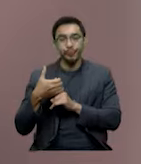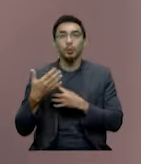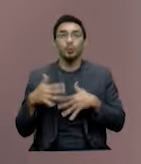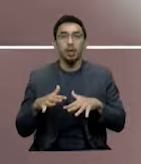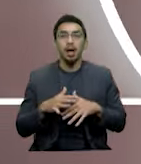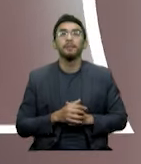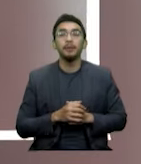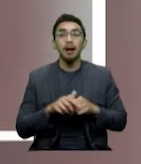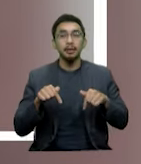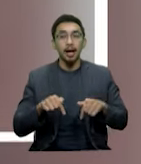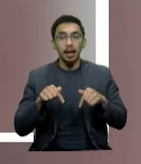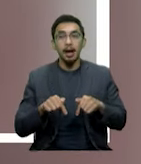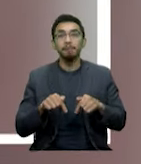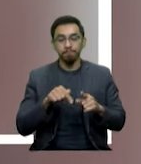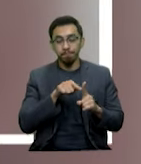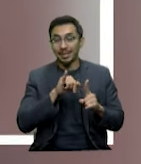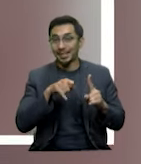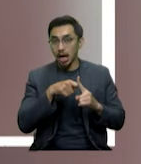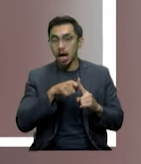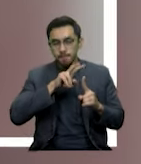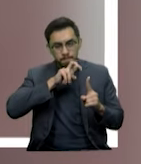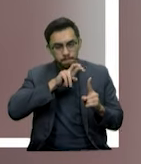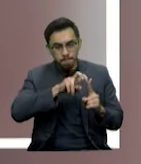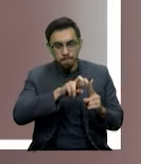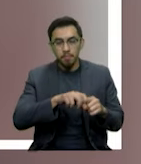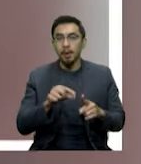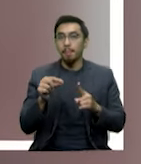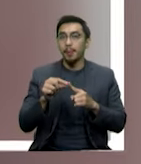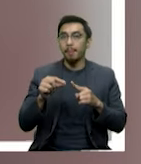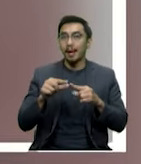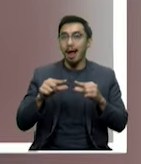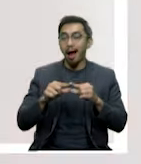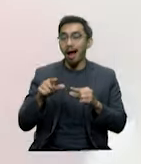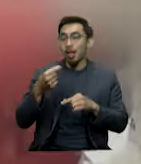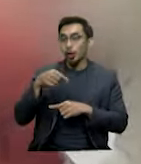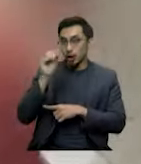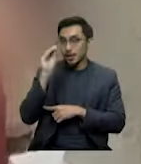Kini Ika diperiksa intensif Unit Perlindungan Perempuan dan Anak Polres Metro Jakarta Timur.